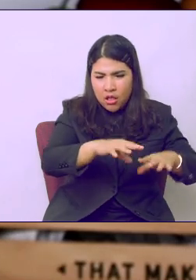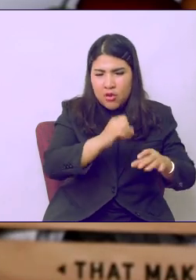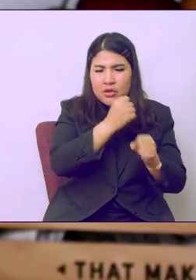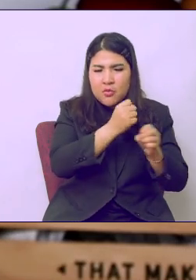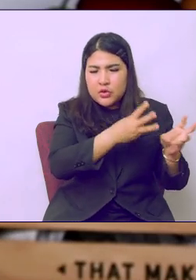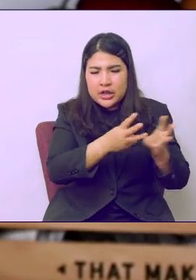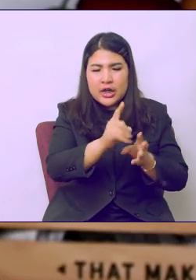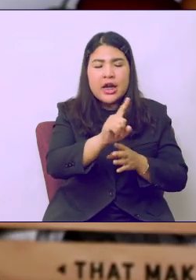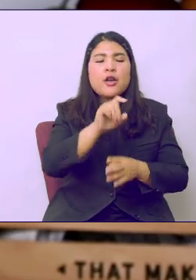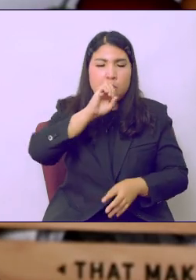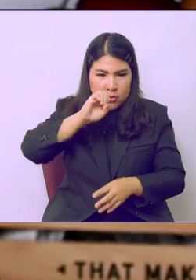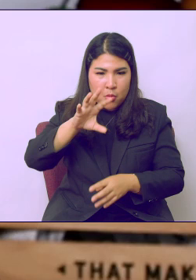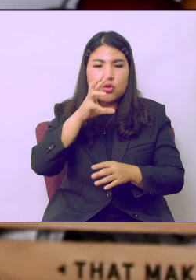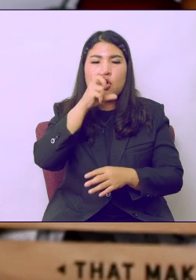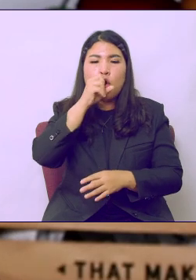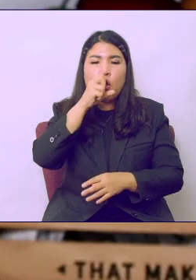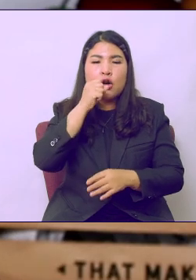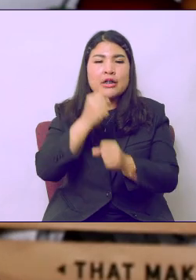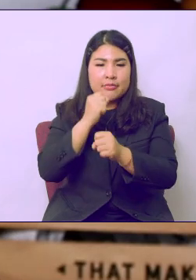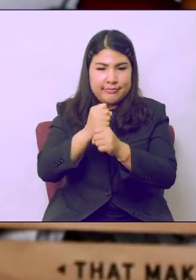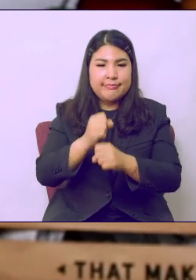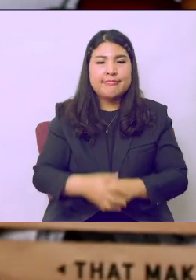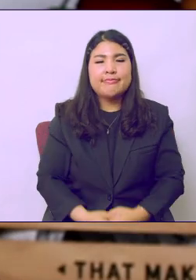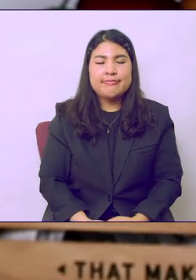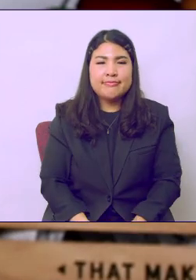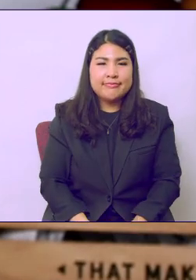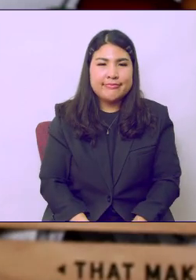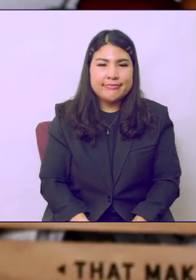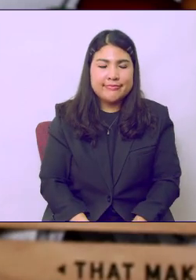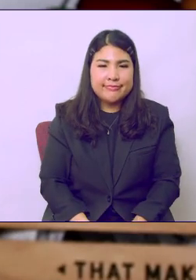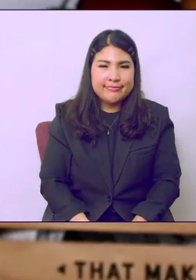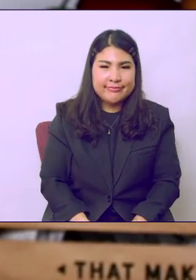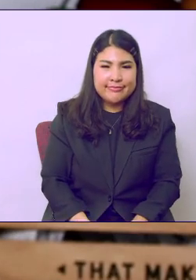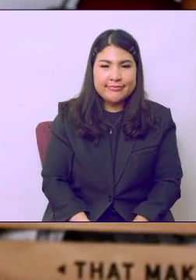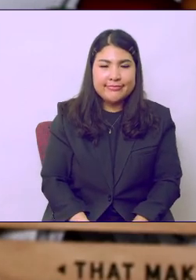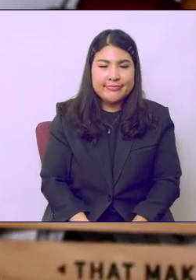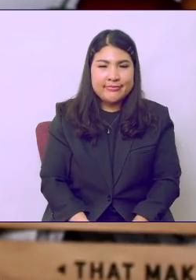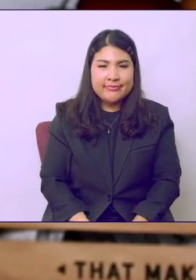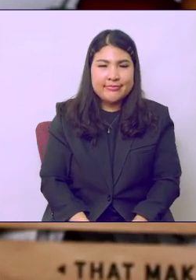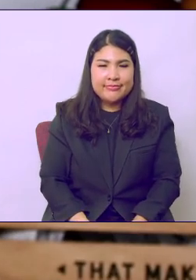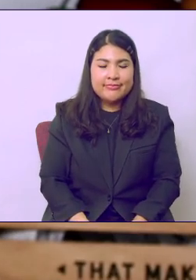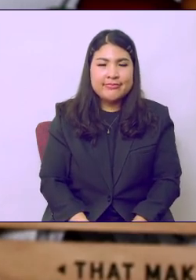มยอะไรอย่างเงี้ยนะครับเราก็มาลองทดลองกันนะครับ